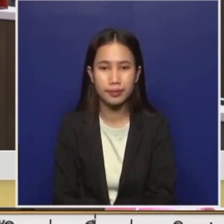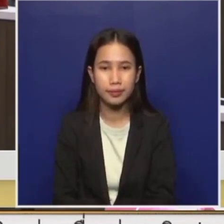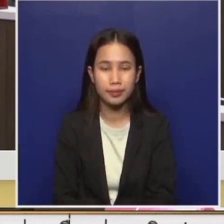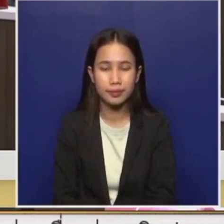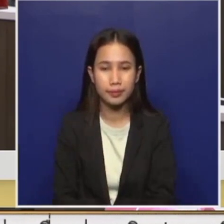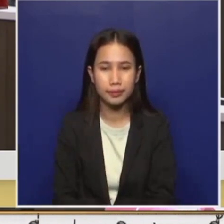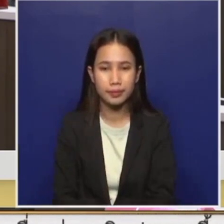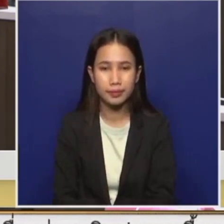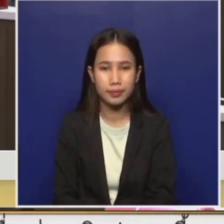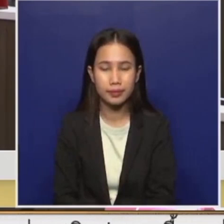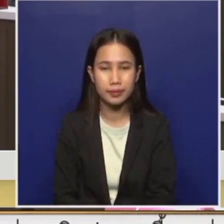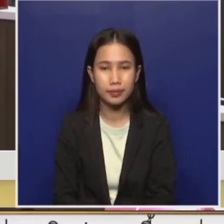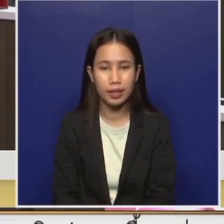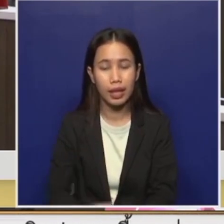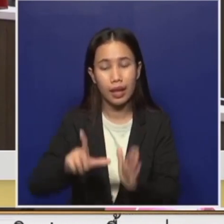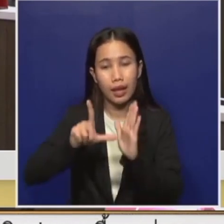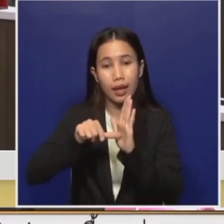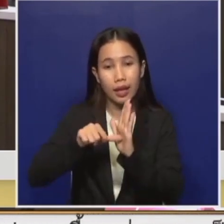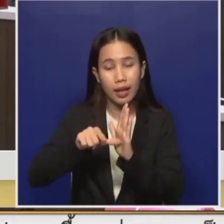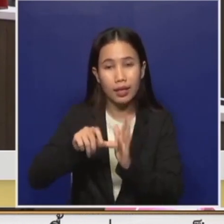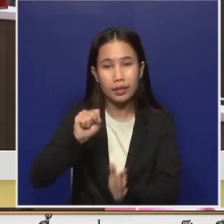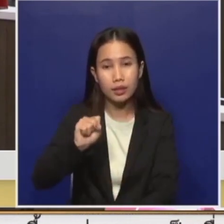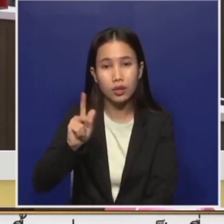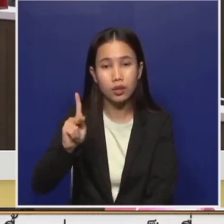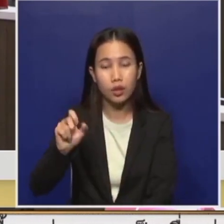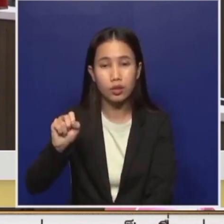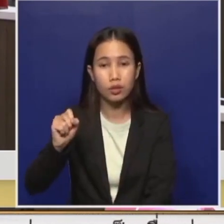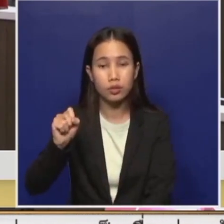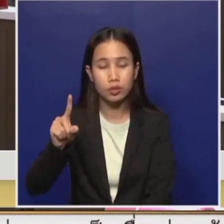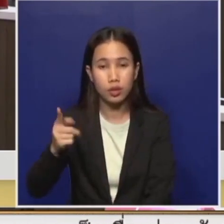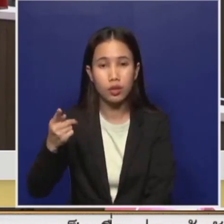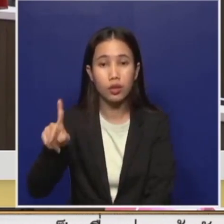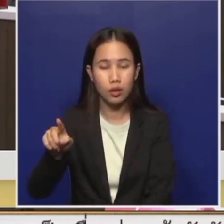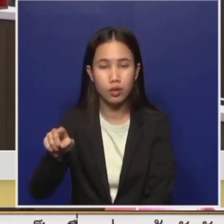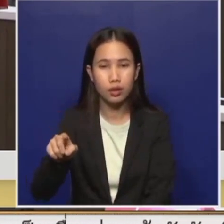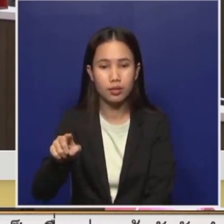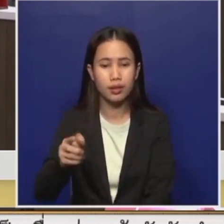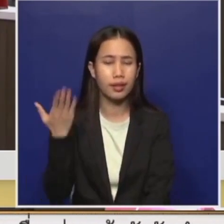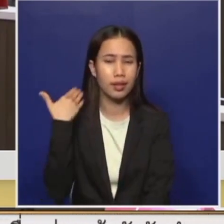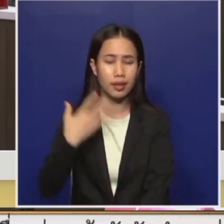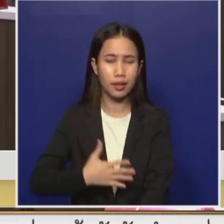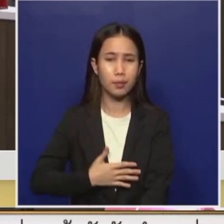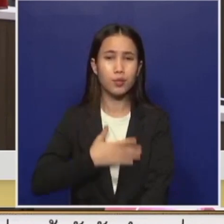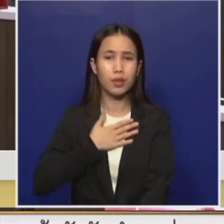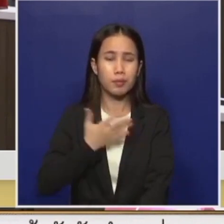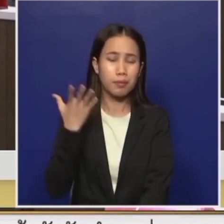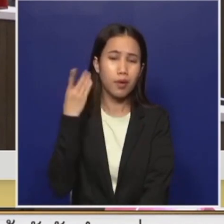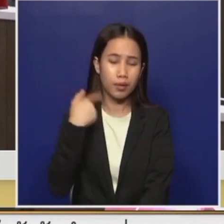แลทสำคญ ระโยช NAT ส.ค. ห มีคามilatedาคภูิจริ peduliผมเดินกอยขหัง